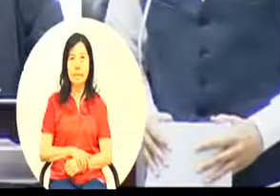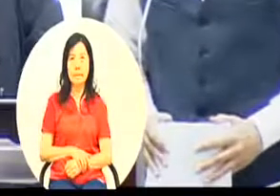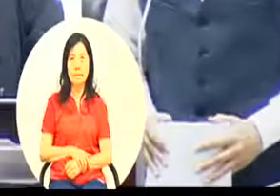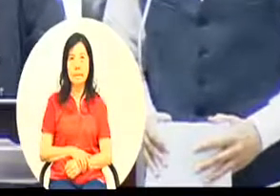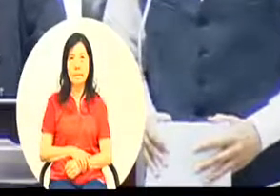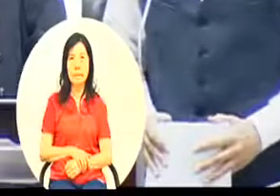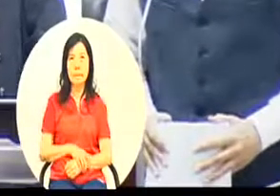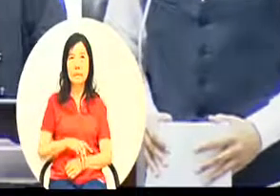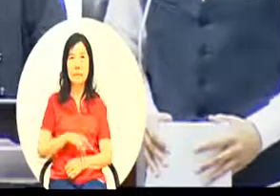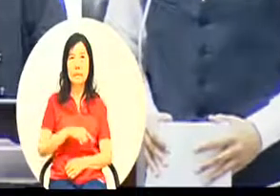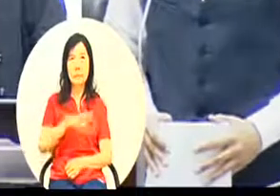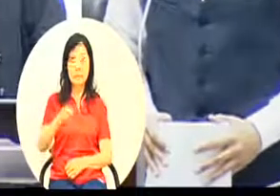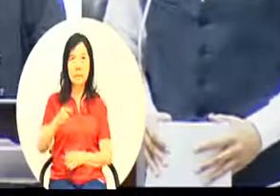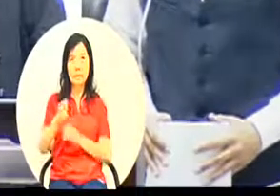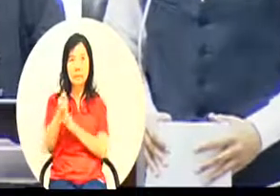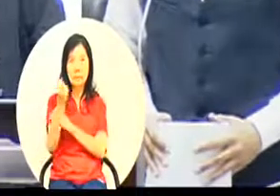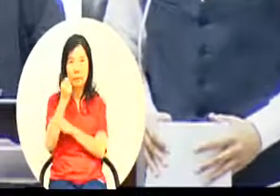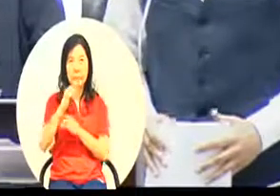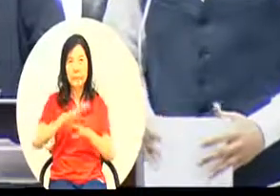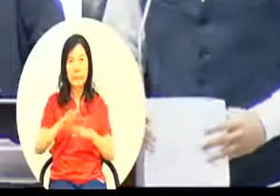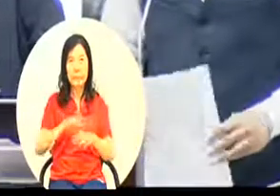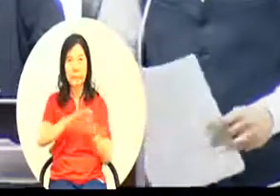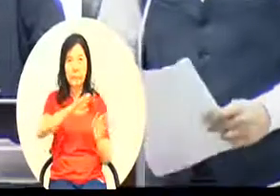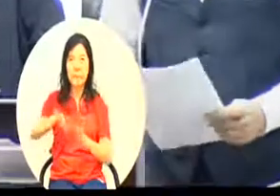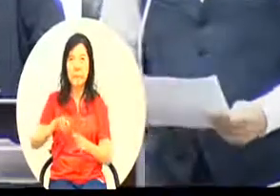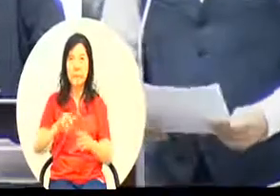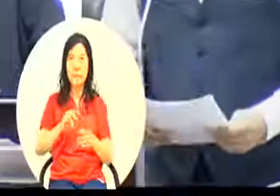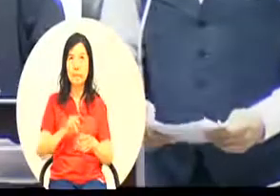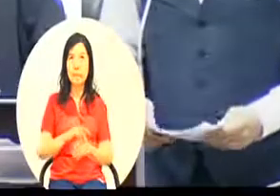们会来努力。另外当然我看到林